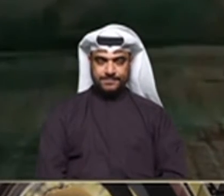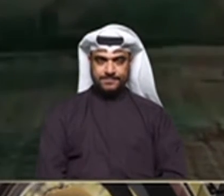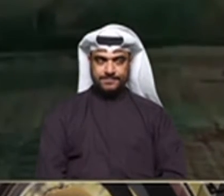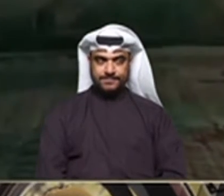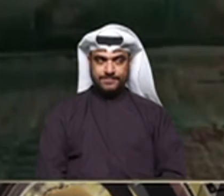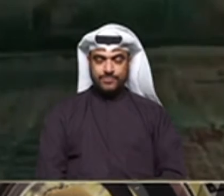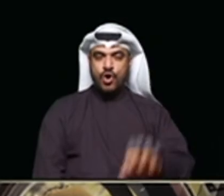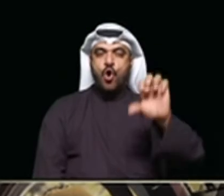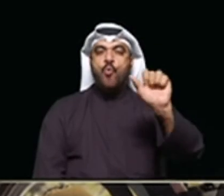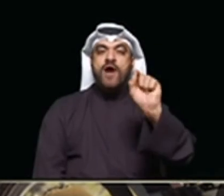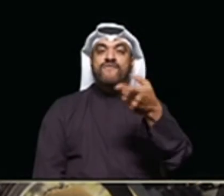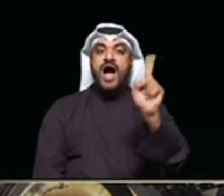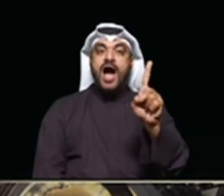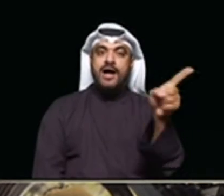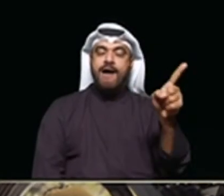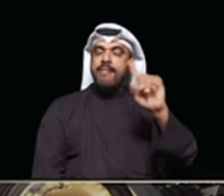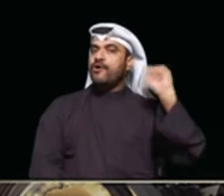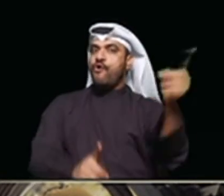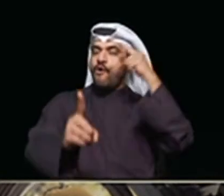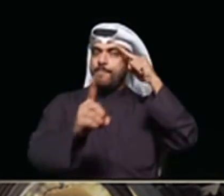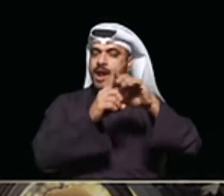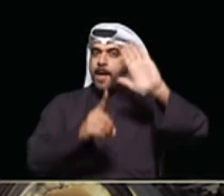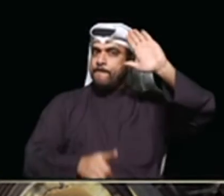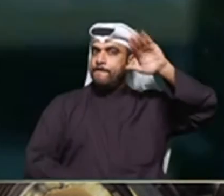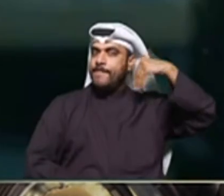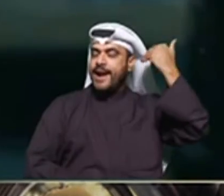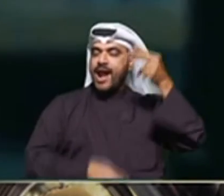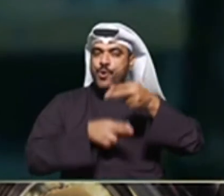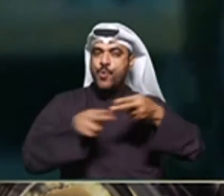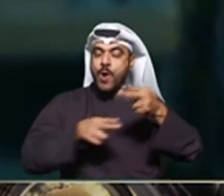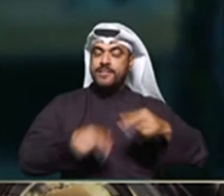وفاء العامر رمز للمراه الكويتيه في الكفاح المسلح.